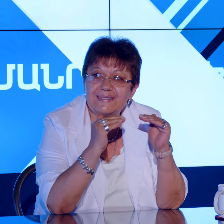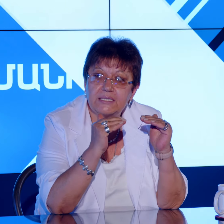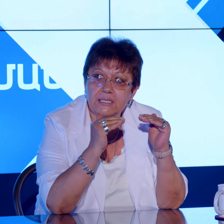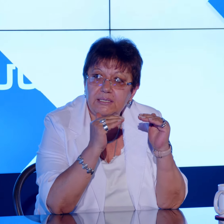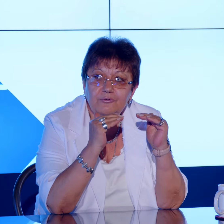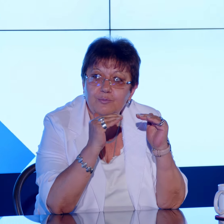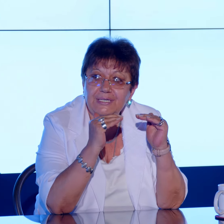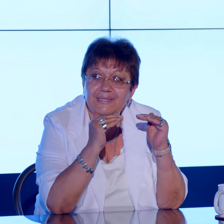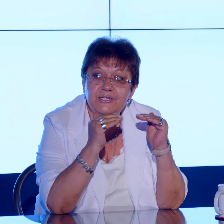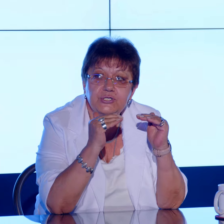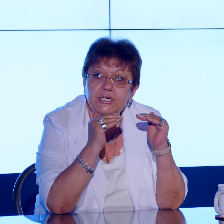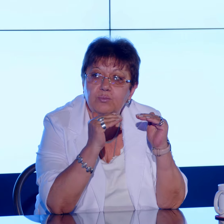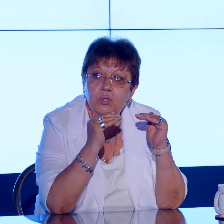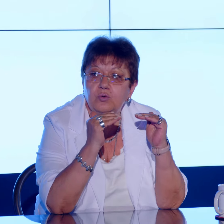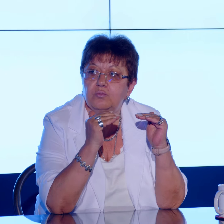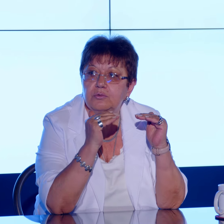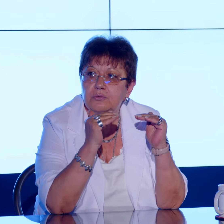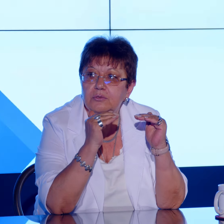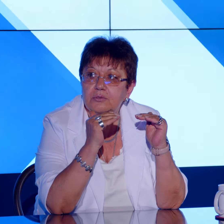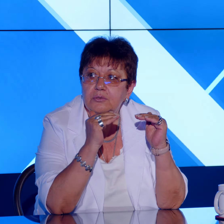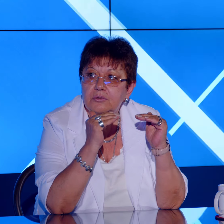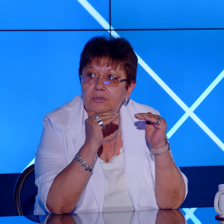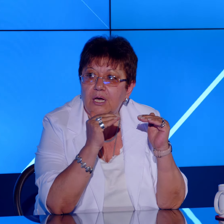ժողովրդին բացատրելն է, որ մենք տեր չենք փոխում։